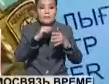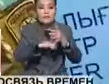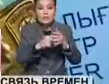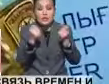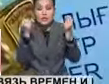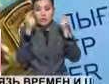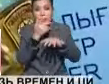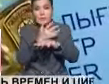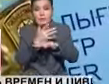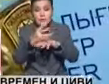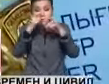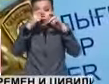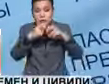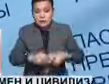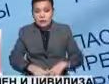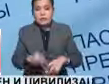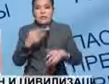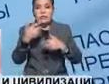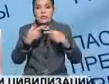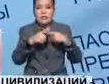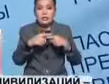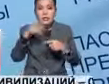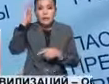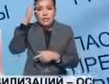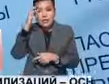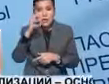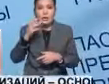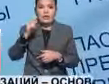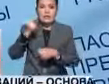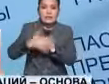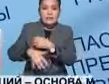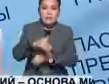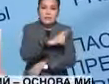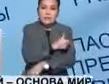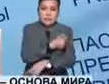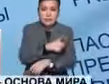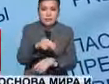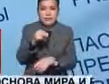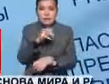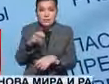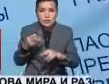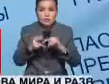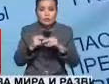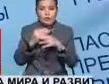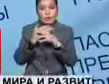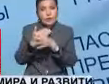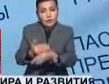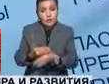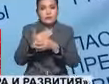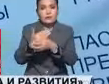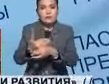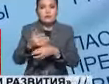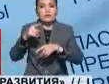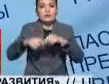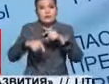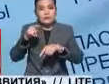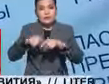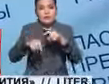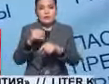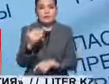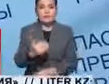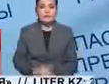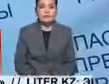Назначено пожарно-техническое исследование. Психологи филиала Центра медицины катастроф МЧС оказывают необходимую психологическую помощь